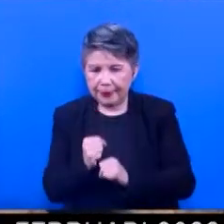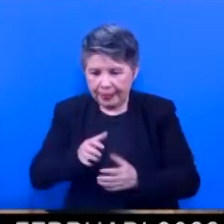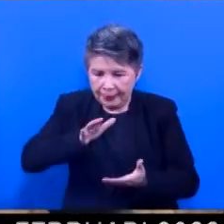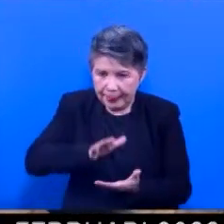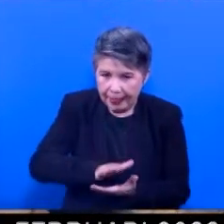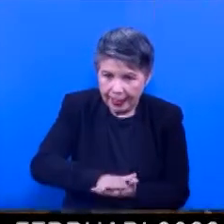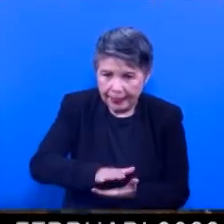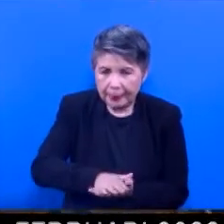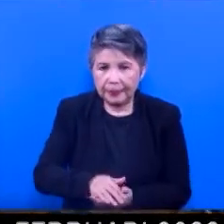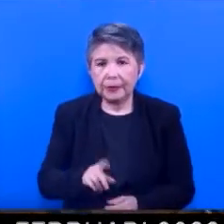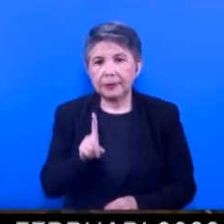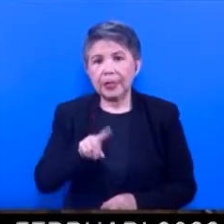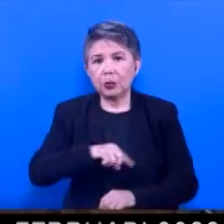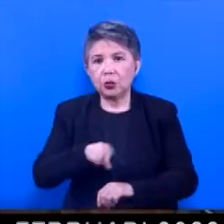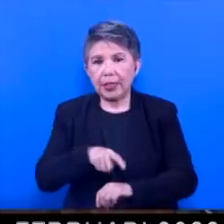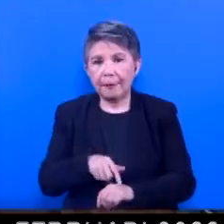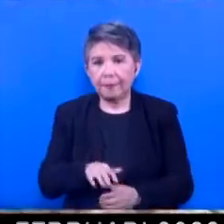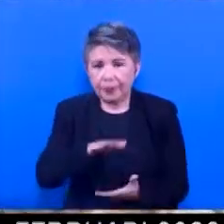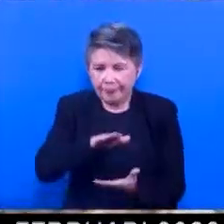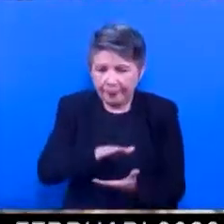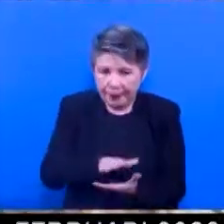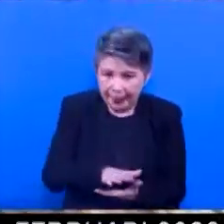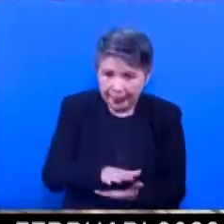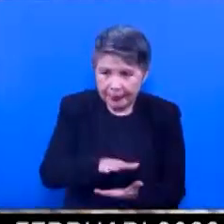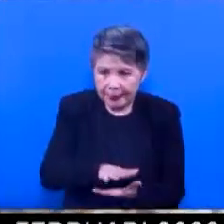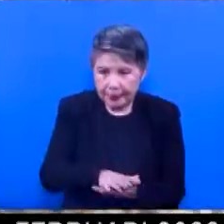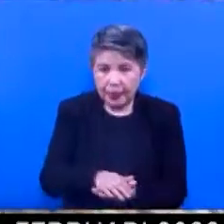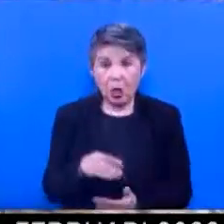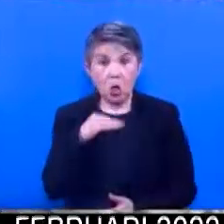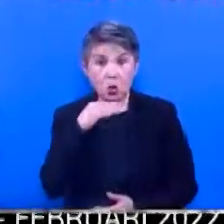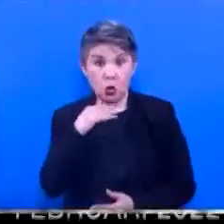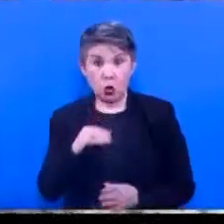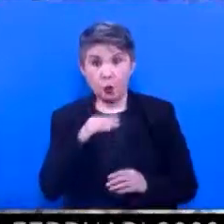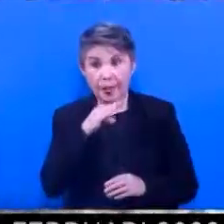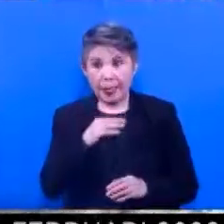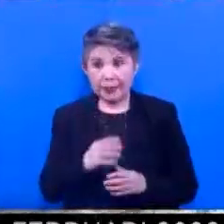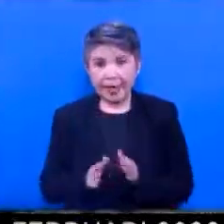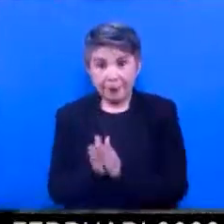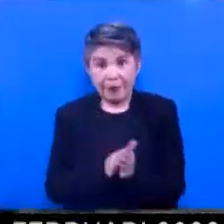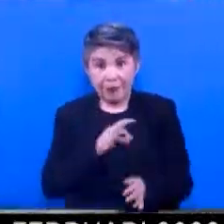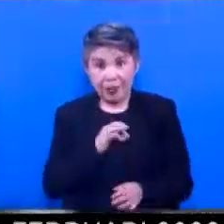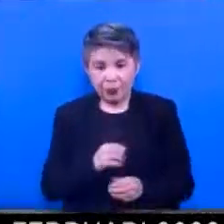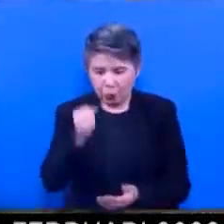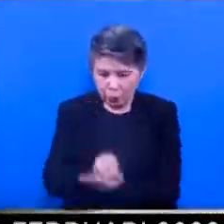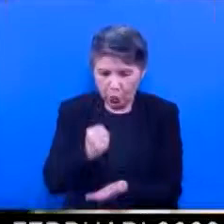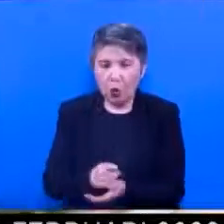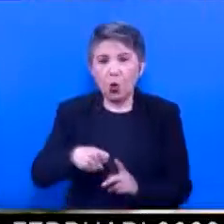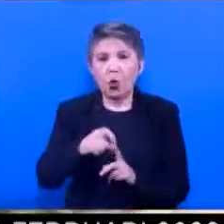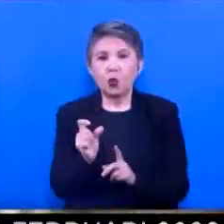Tahu pun didiamkan selama 1 jam di dalam alat pres. Sembari menunggu tahu padat, saya memanfaatkan waktu untuk menumbuk